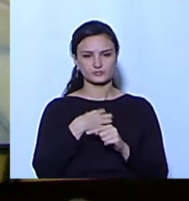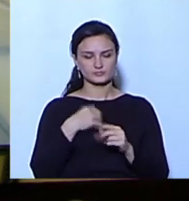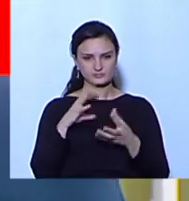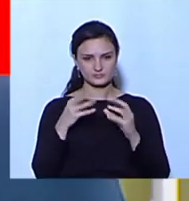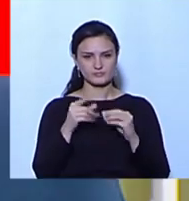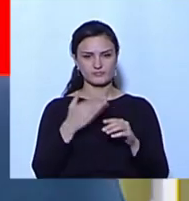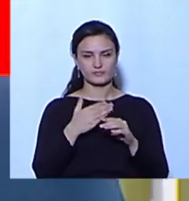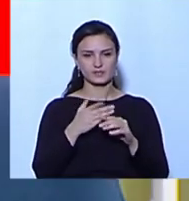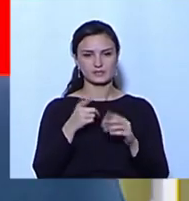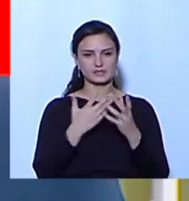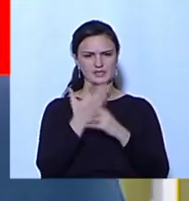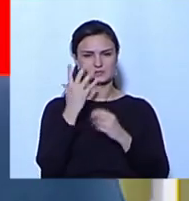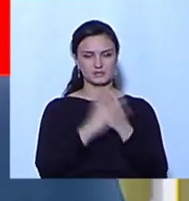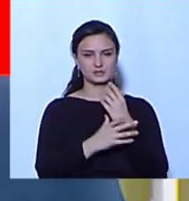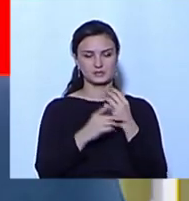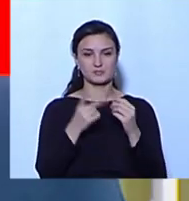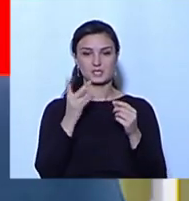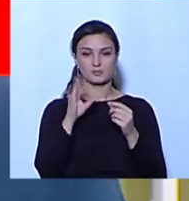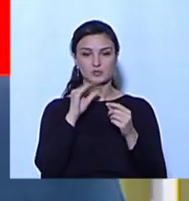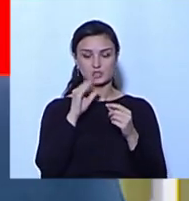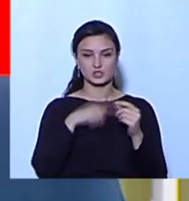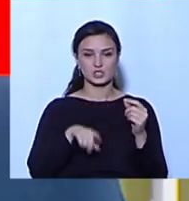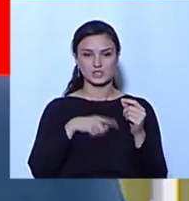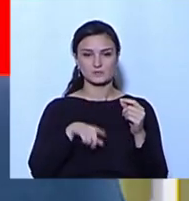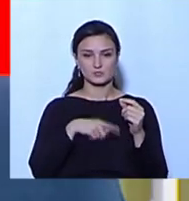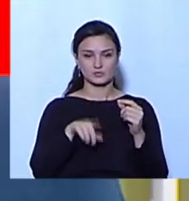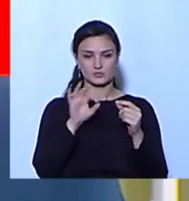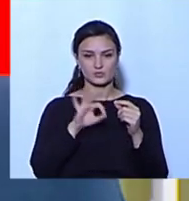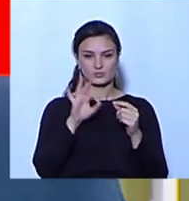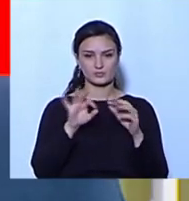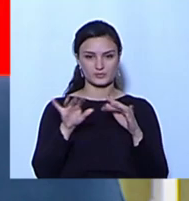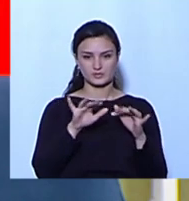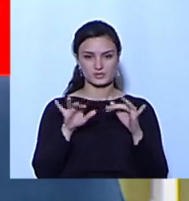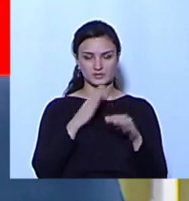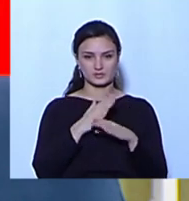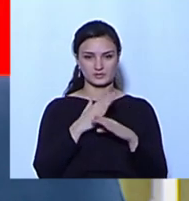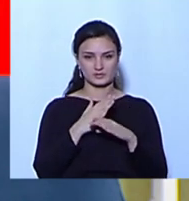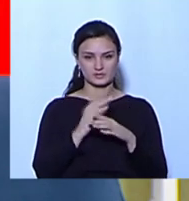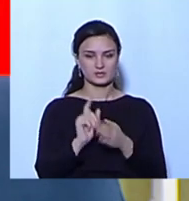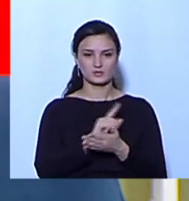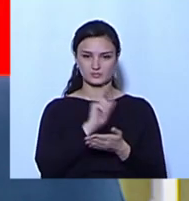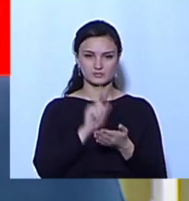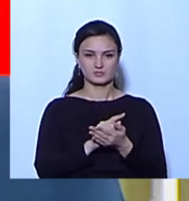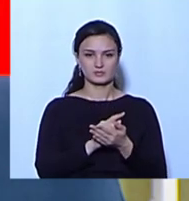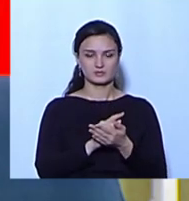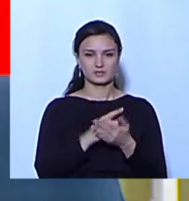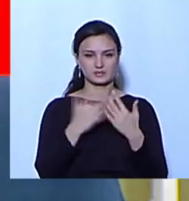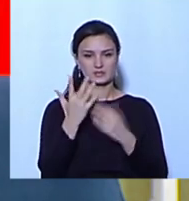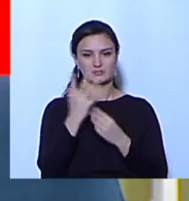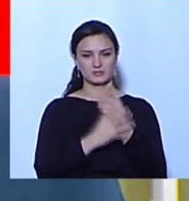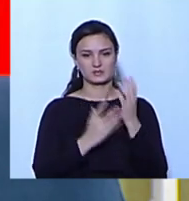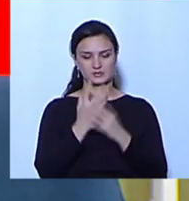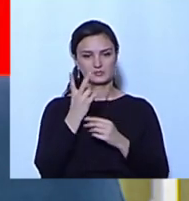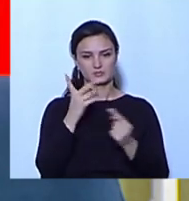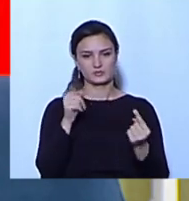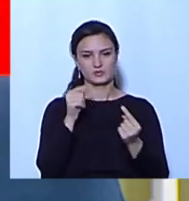თან გვაქვს არასტერილური ხელთათმანი, მაგრამ როდესაც შარდის ბუშტის კათეტერიზაციის პროცესი მიმდინარეობს, აუცილებლად სტერილური ხელთათმანი